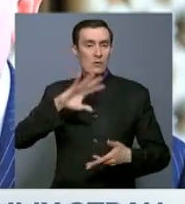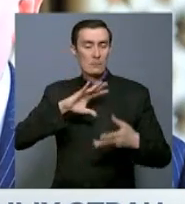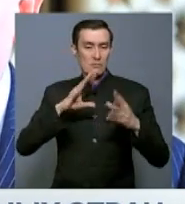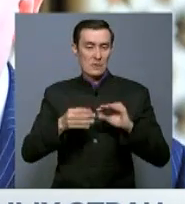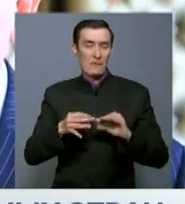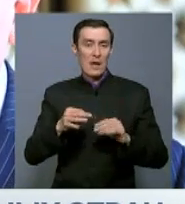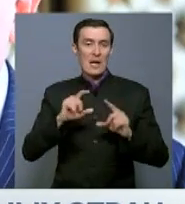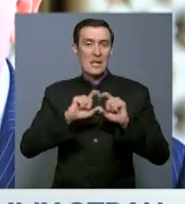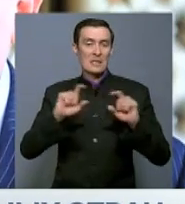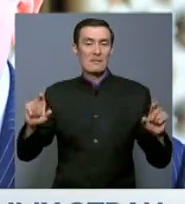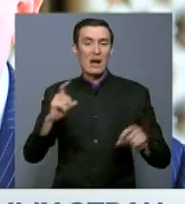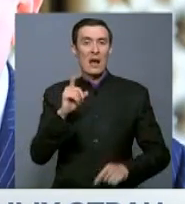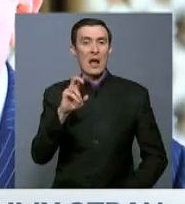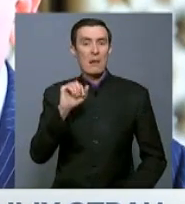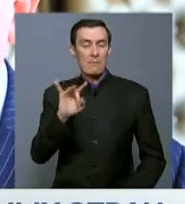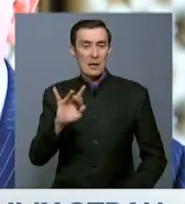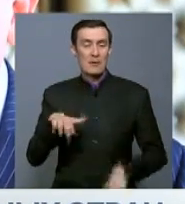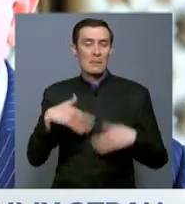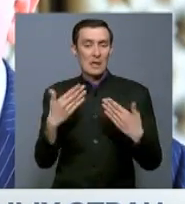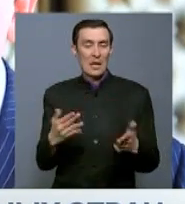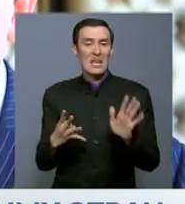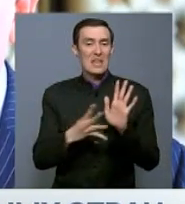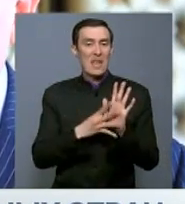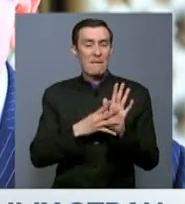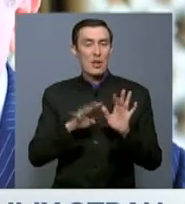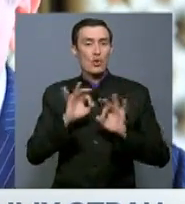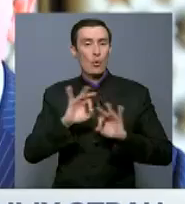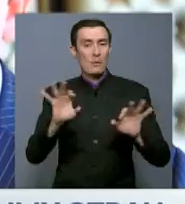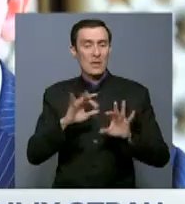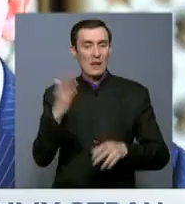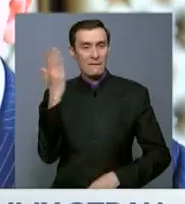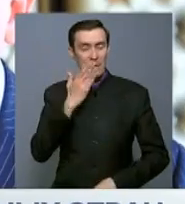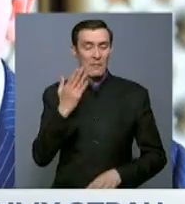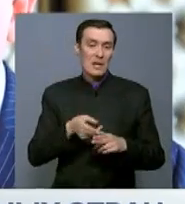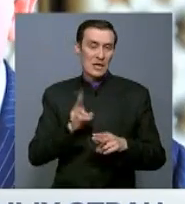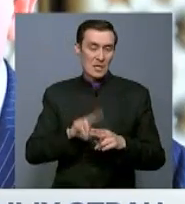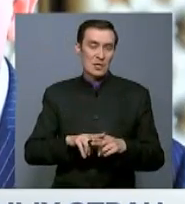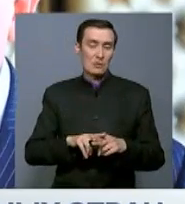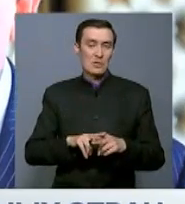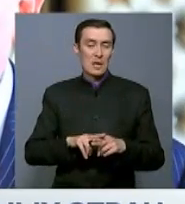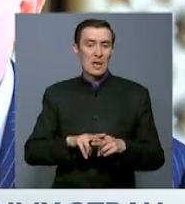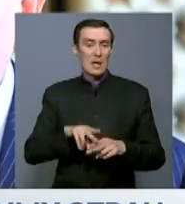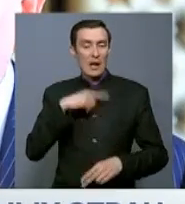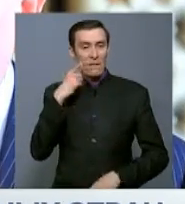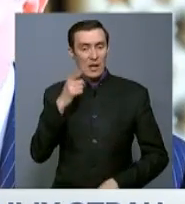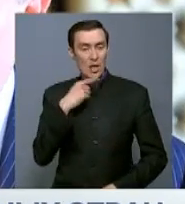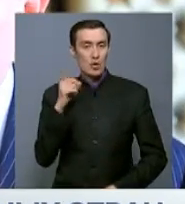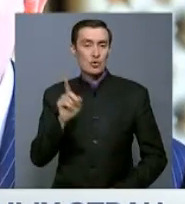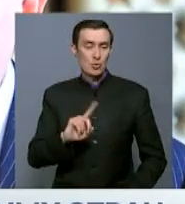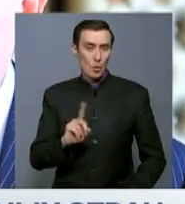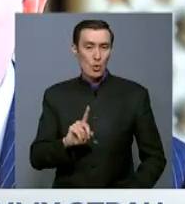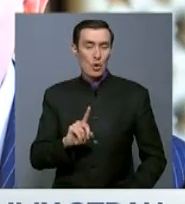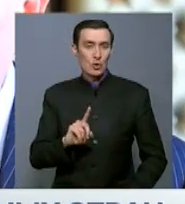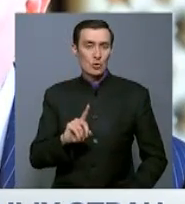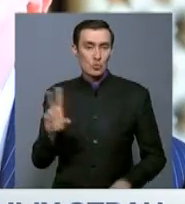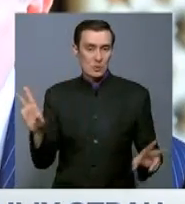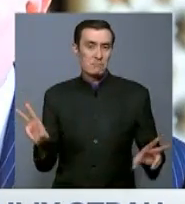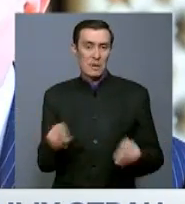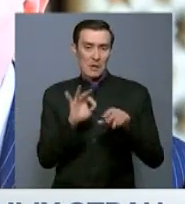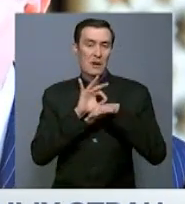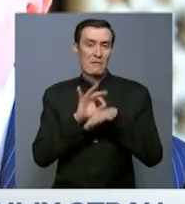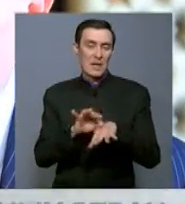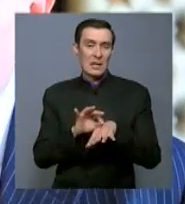«Хабар». Мы предоставляли 9 документальных фильмов. И, как вот наши коллеги подчеркнули, они с успехом прошли